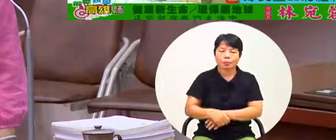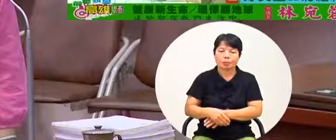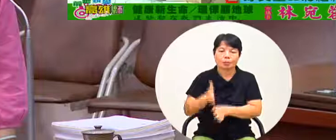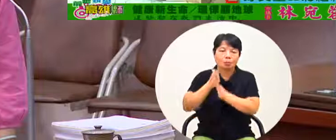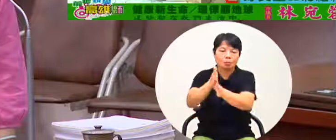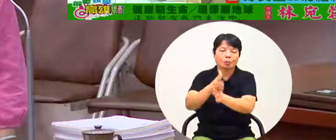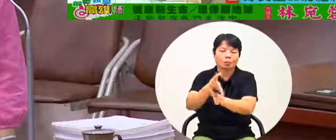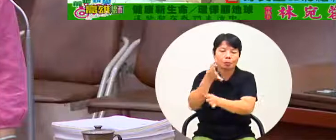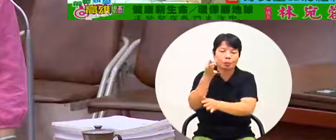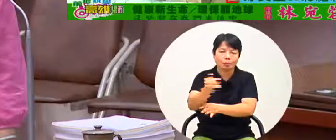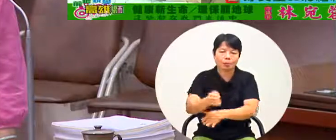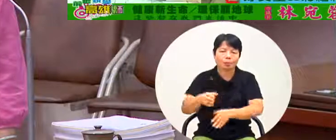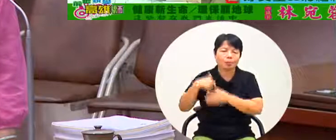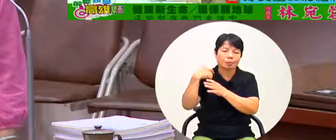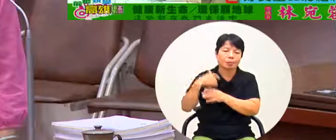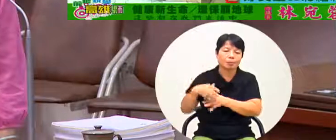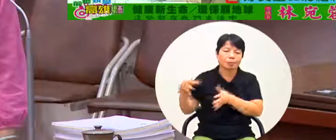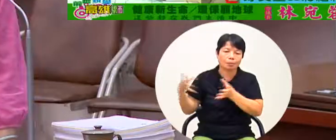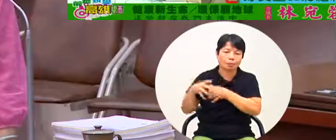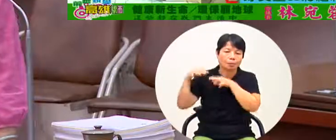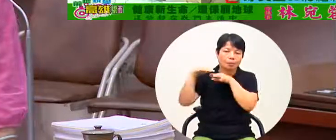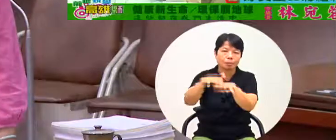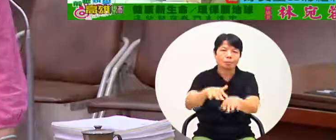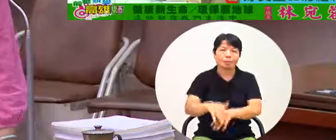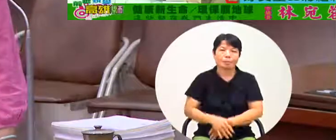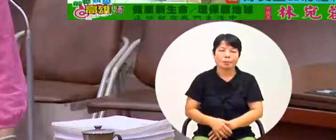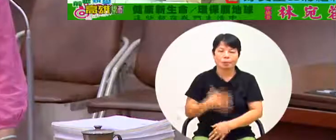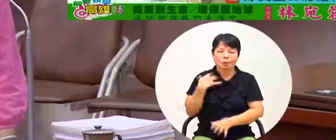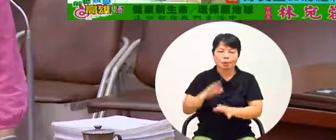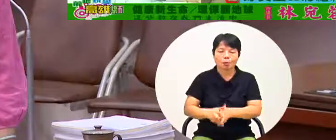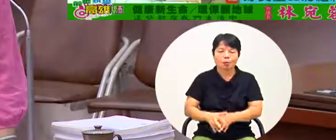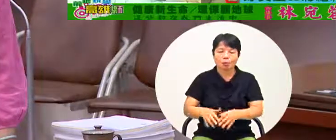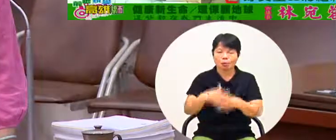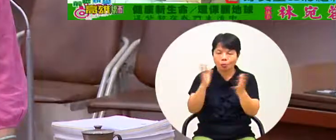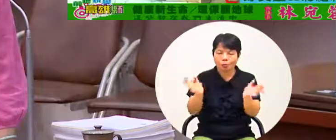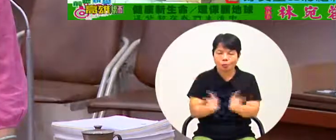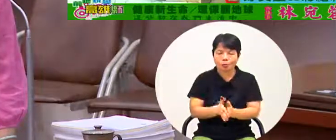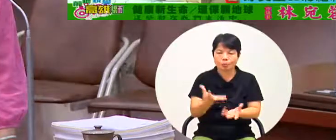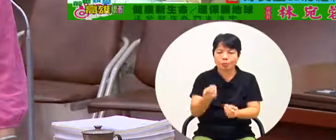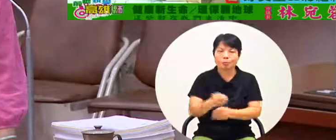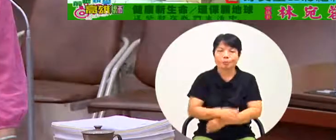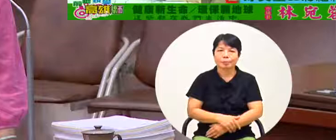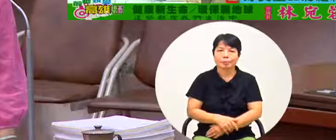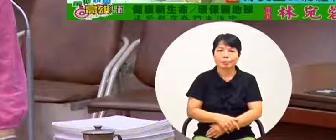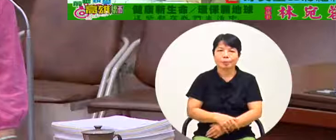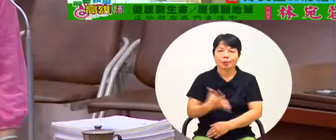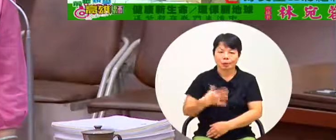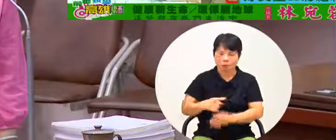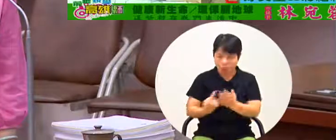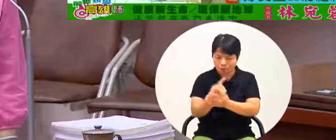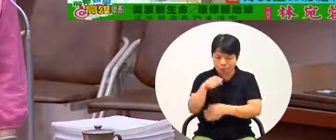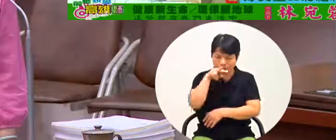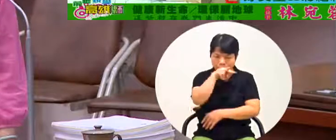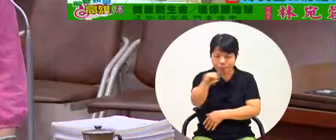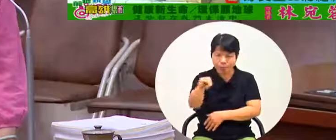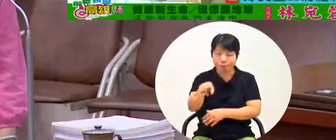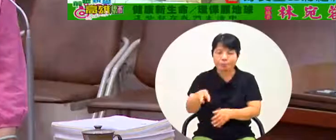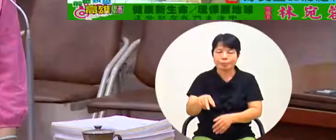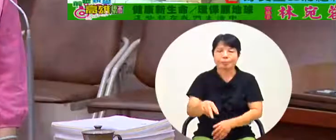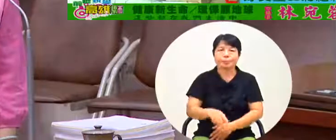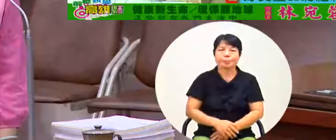没有跑完全程呐、啊，我就很好奇，我就去这个点了、哦。那去了之后，我不知道说